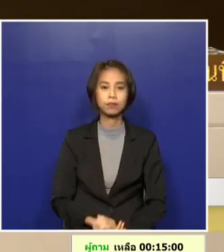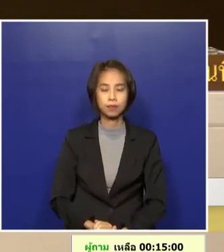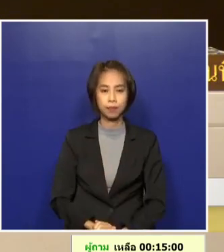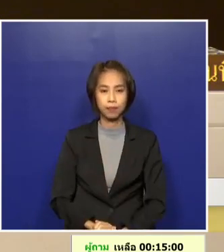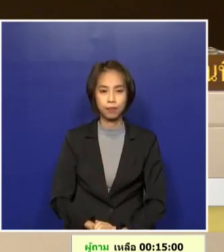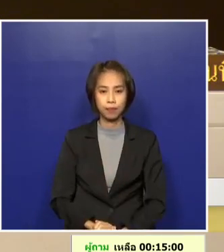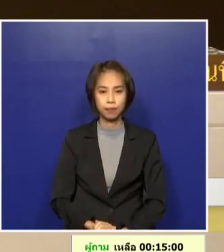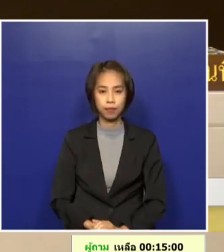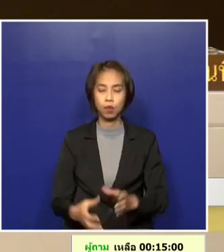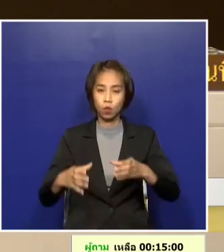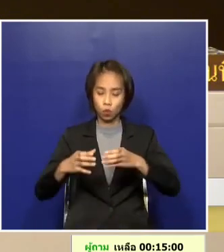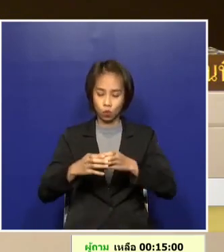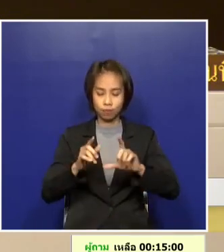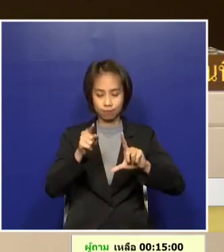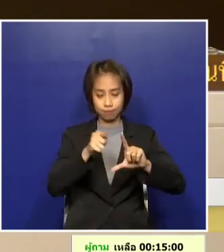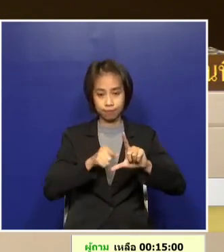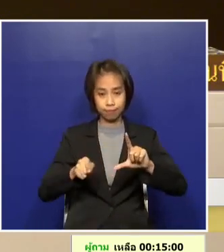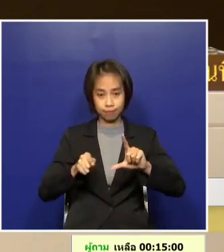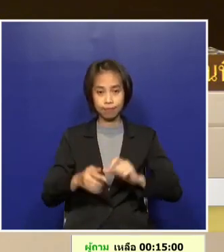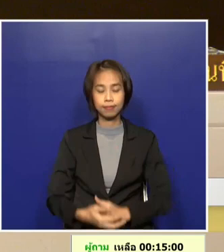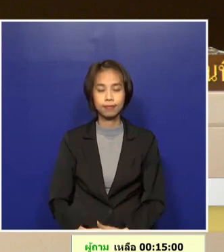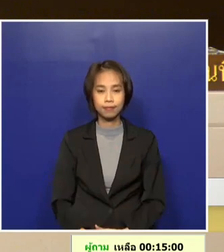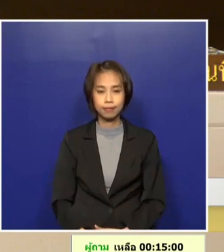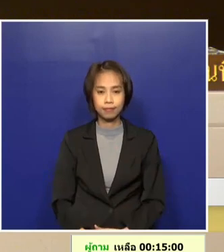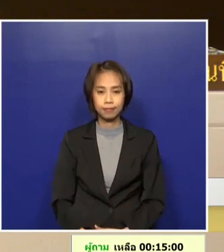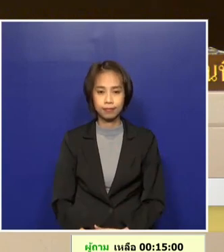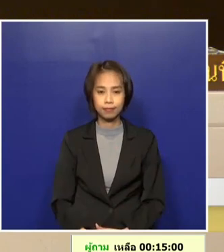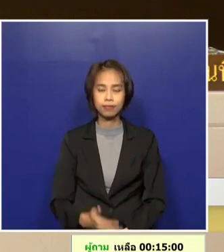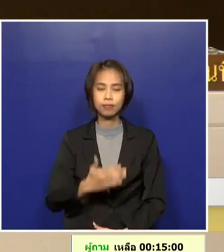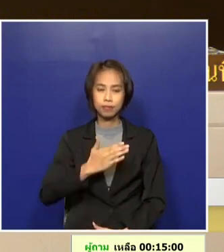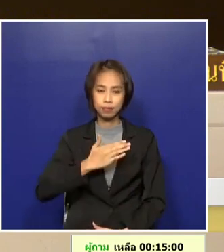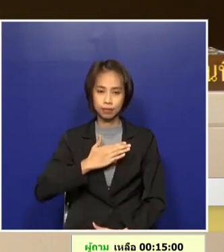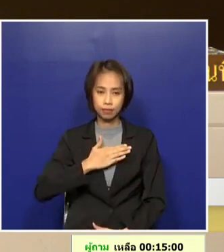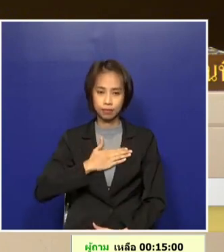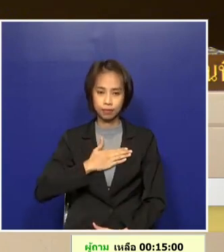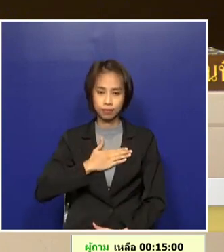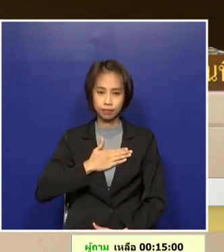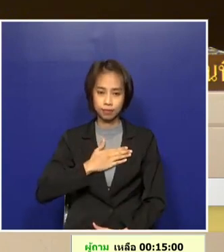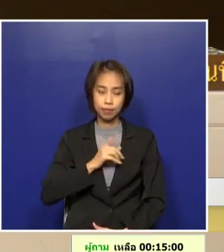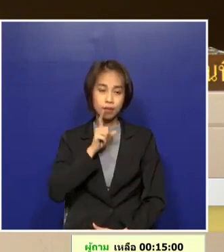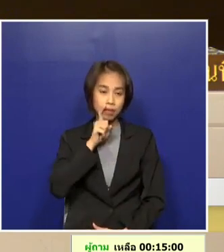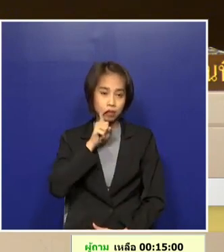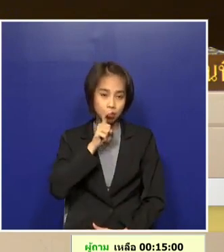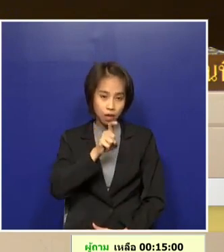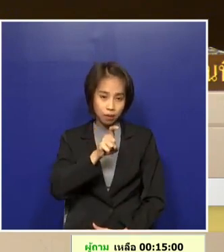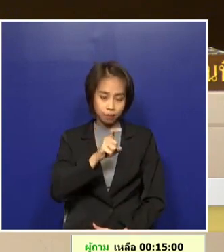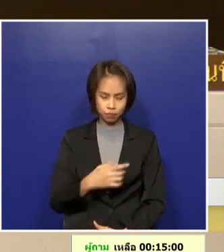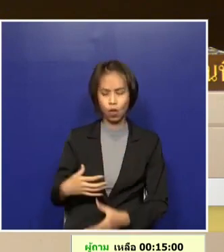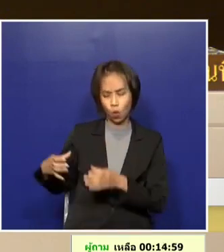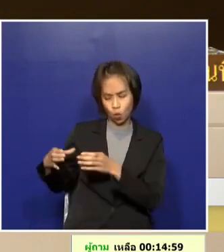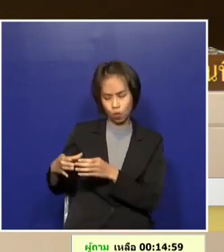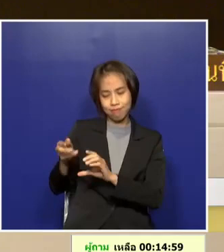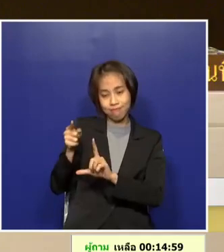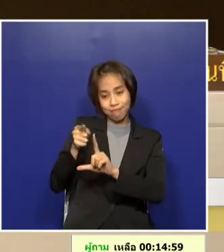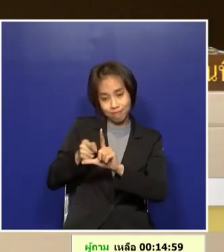ใหญ่พรรคก้าวไกลครับก็วันนี้ผมมีกระทู้สดนะครับจากพรรคก้าวไกลนะครับแล้